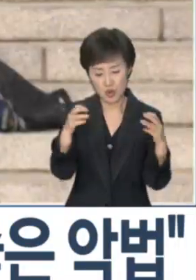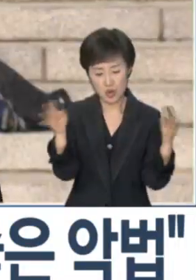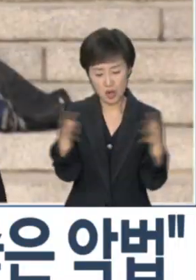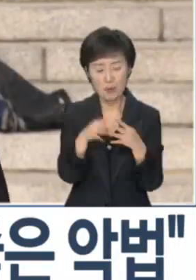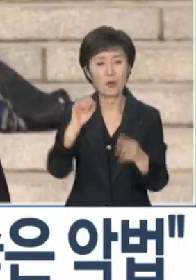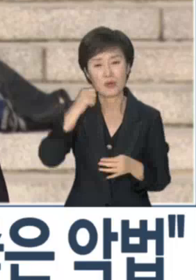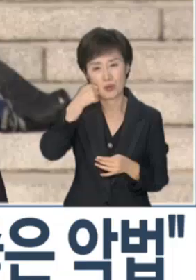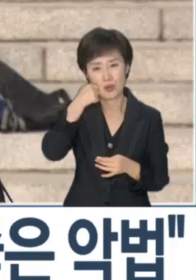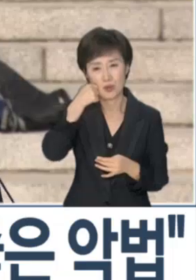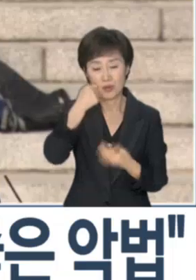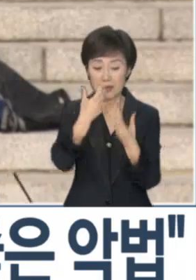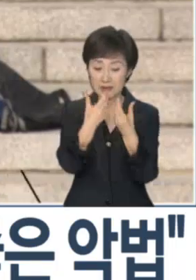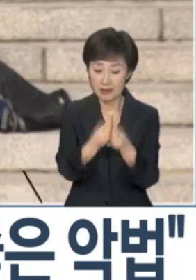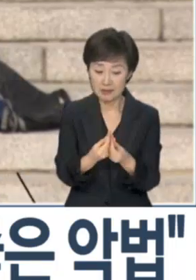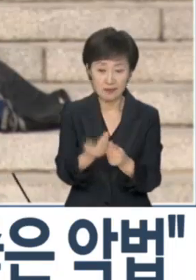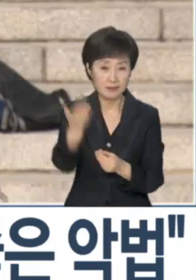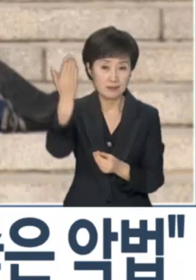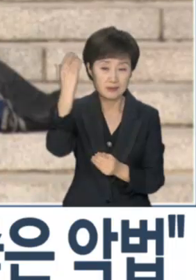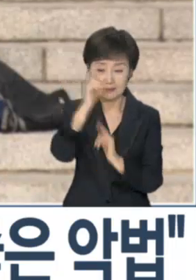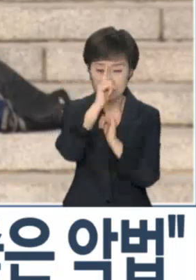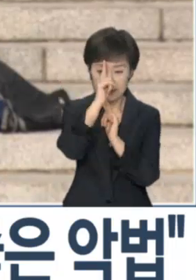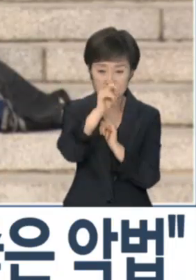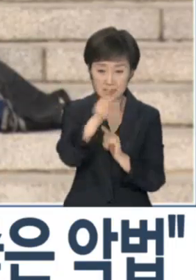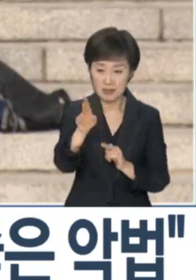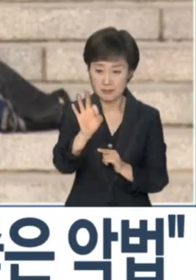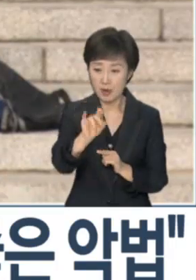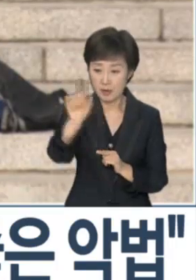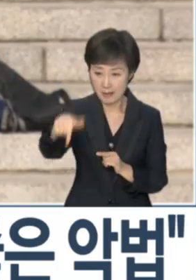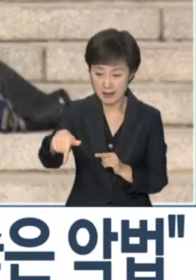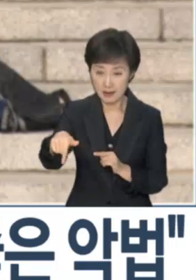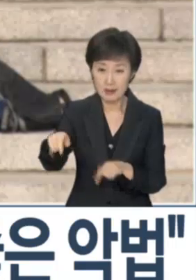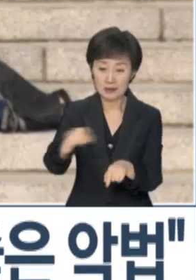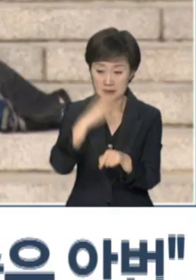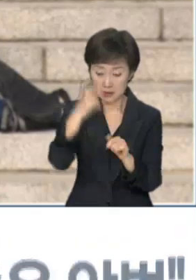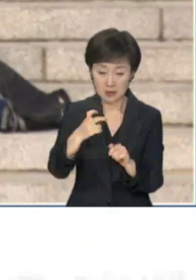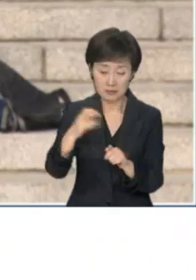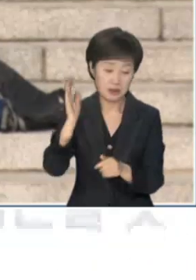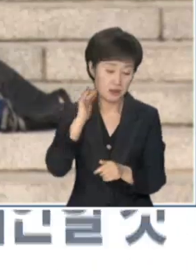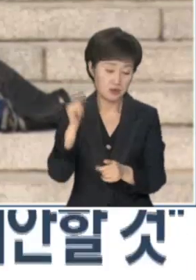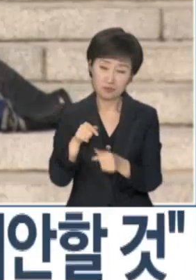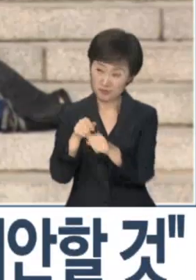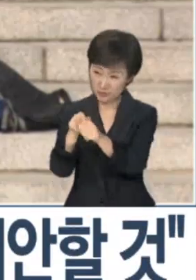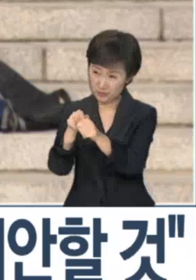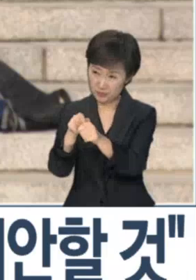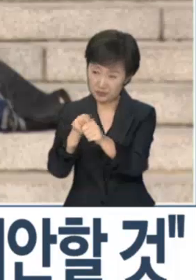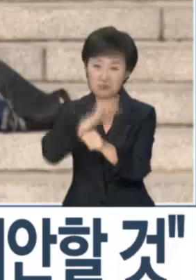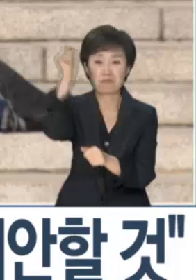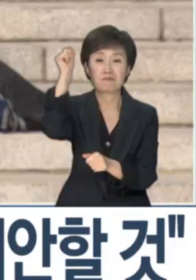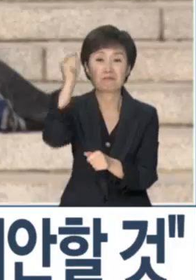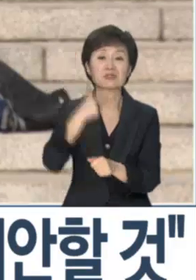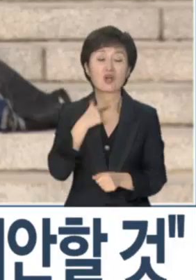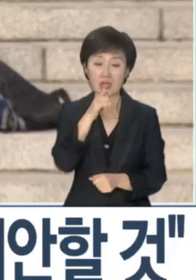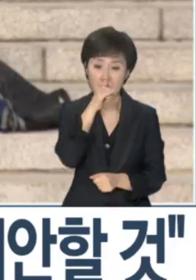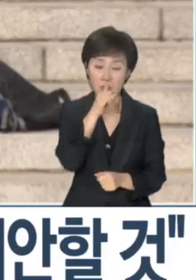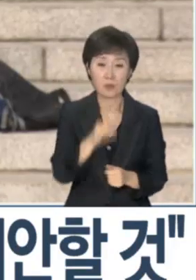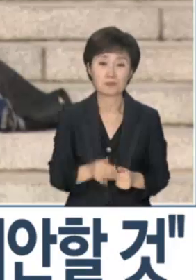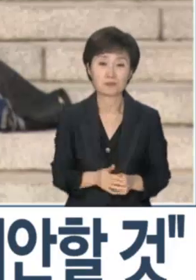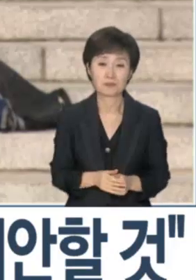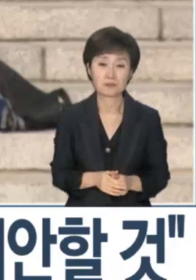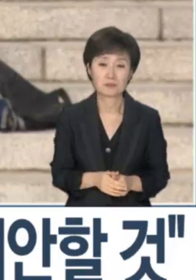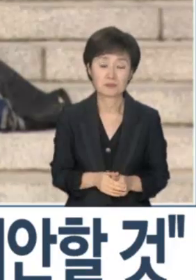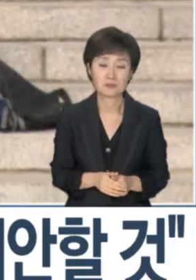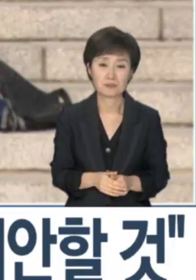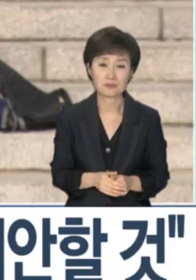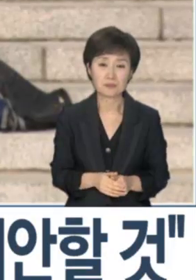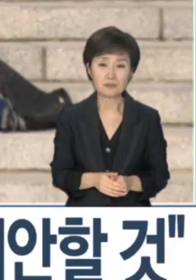대통령 세곡동 특검도 이명박 대통령이 받아들여서 특검이 이제 실시된 경우도 있고,